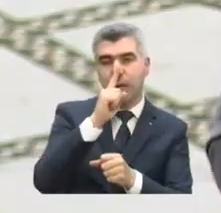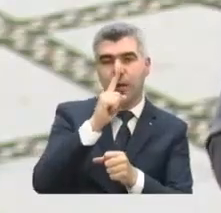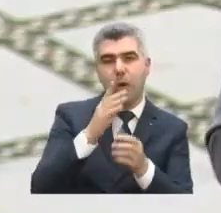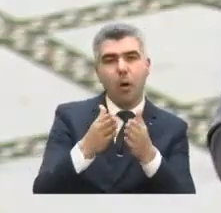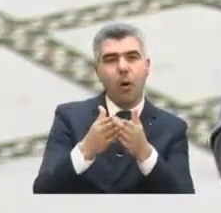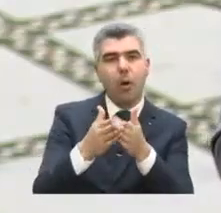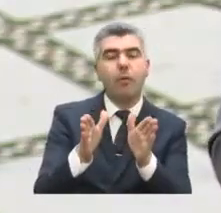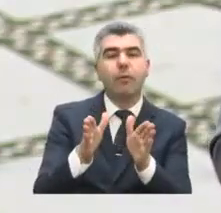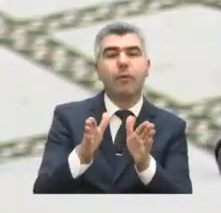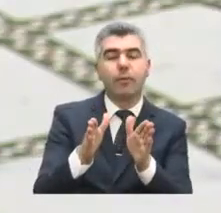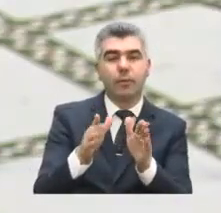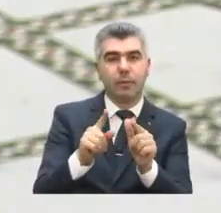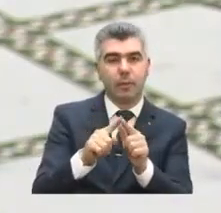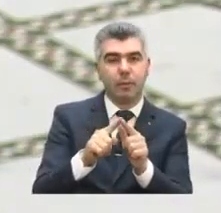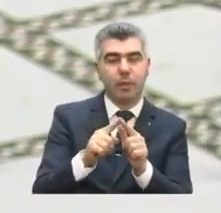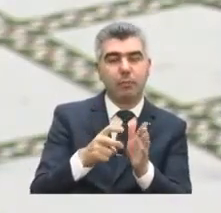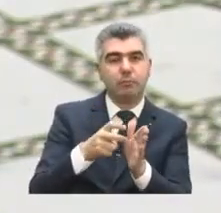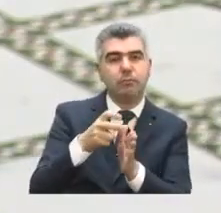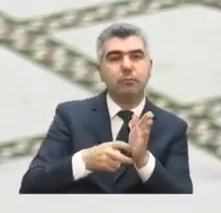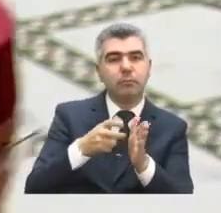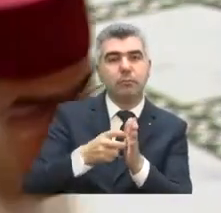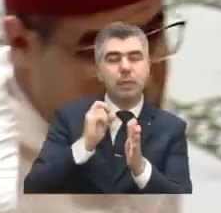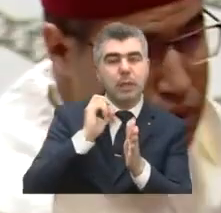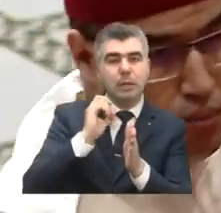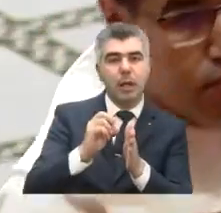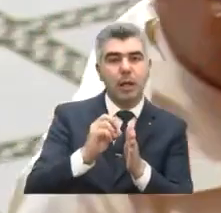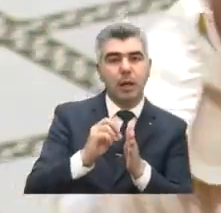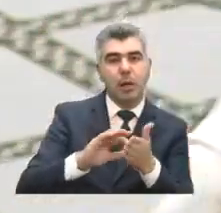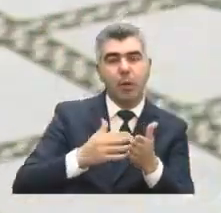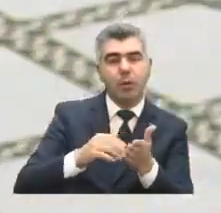غادي تفتتح المحطه السككيه ديال القطار في مدينه تازا. شكرا.